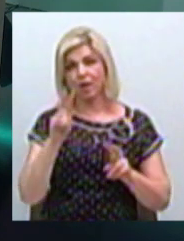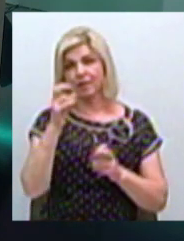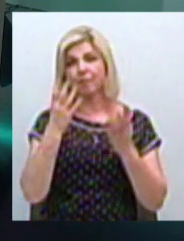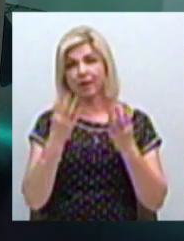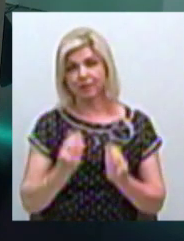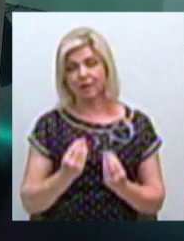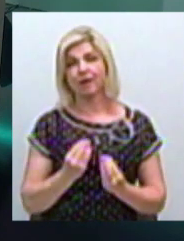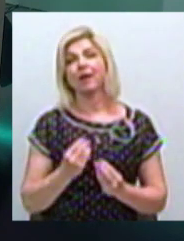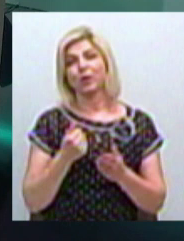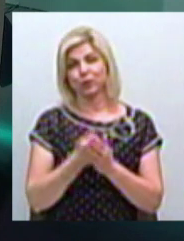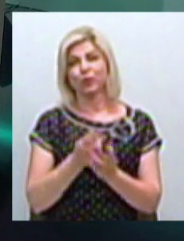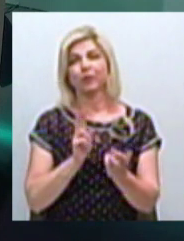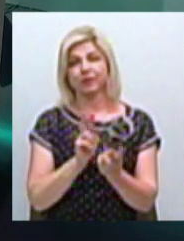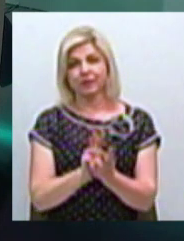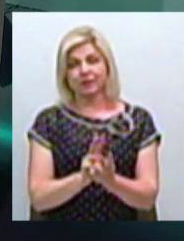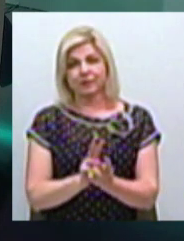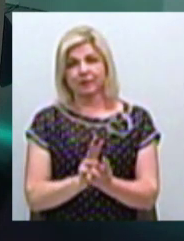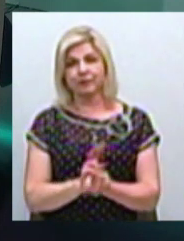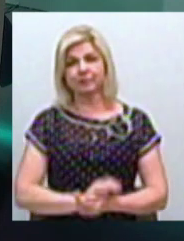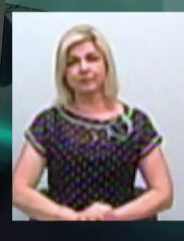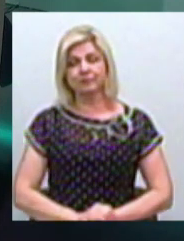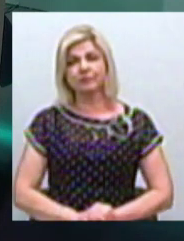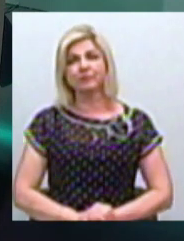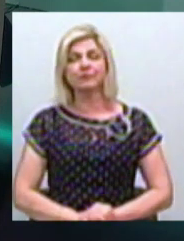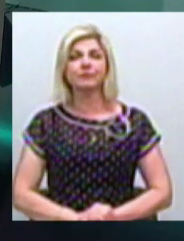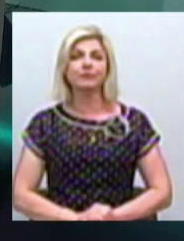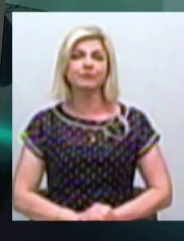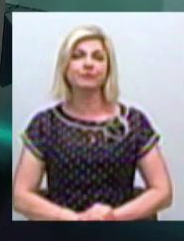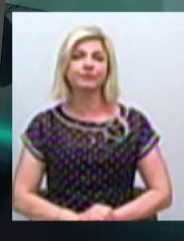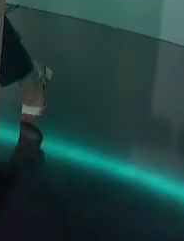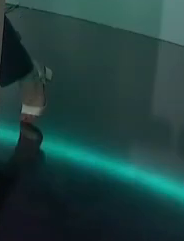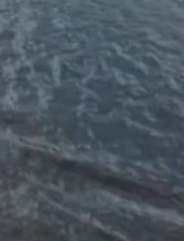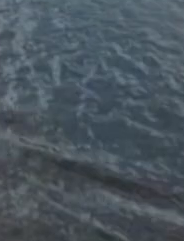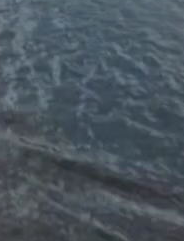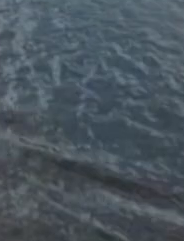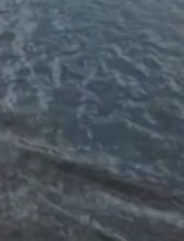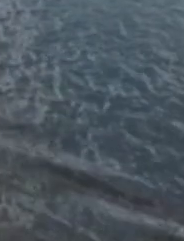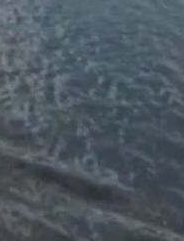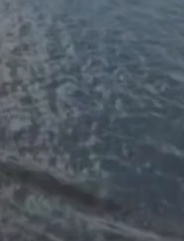дня, якою буде наступною темою дня. Підкаже наступний день. На все добре.